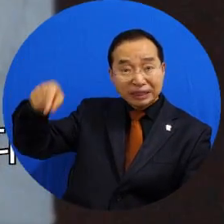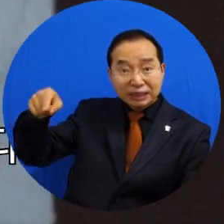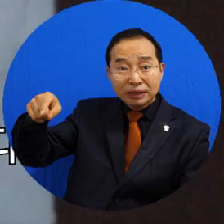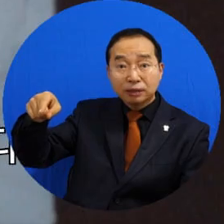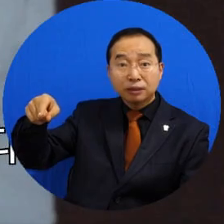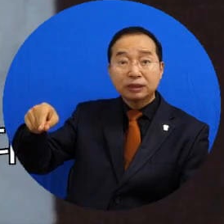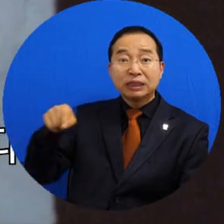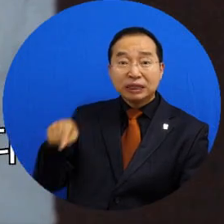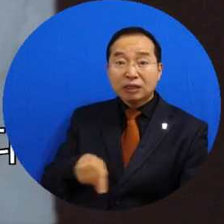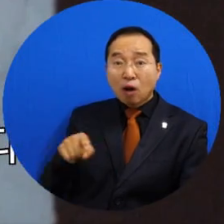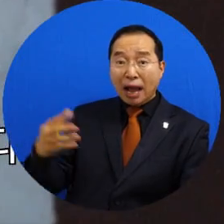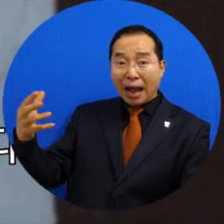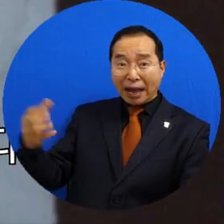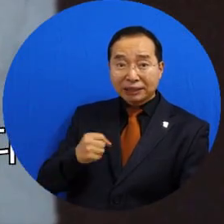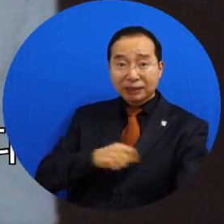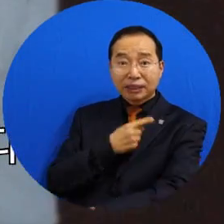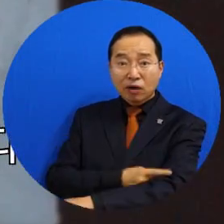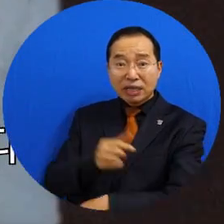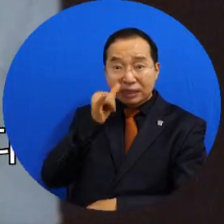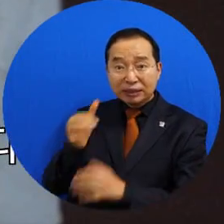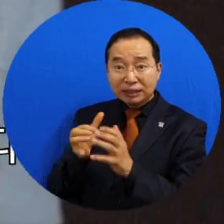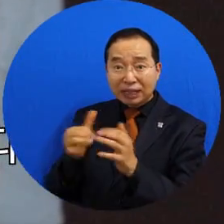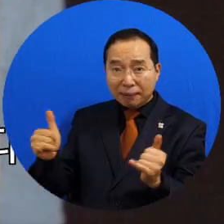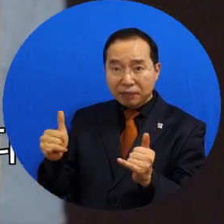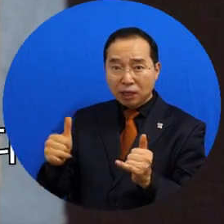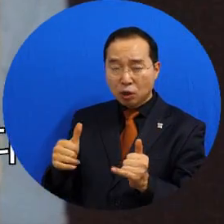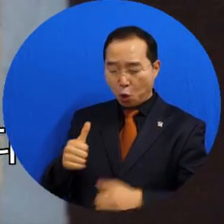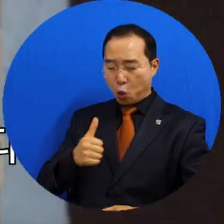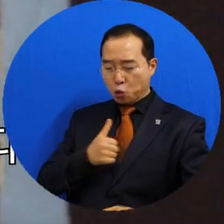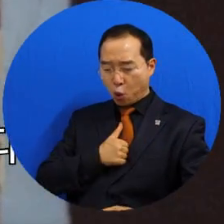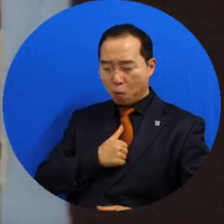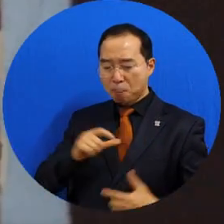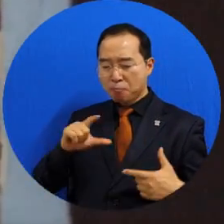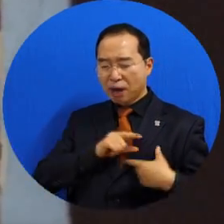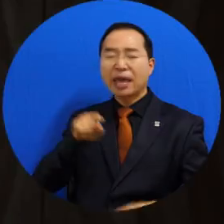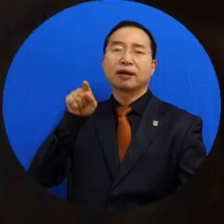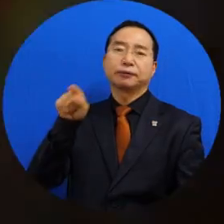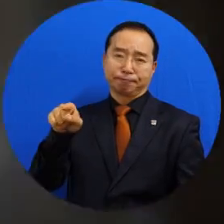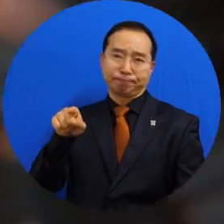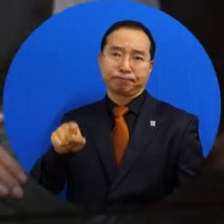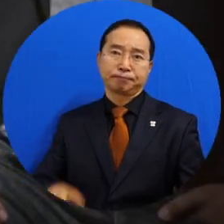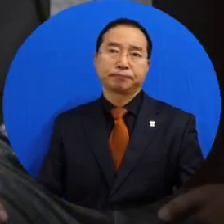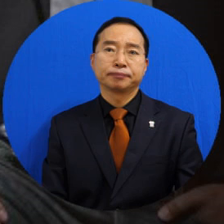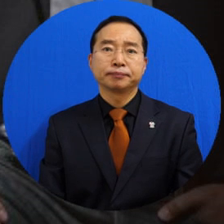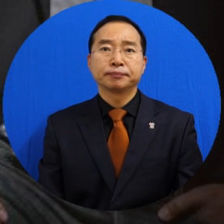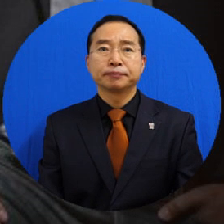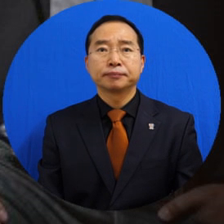la dignidad y el honor de los que saben merecerla.